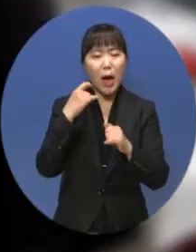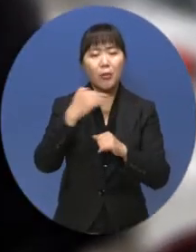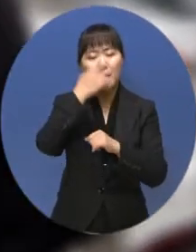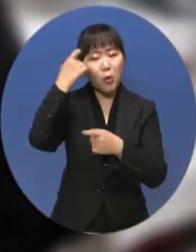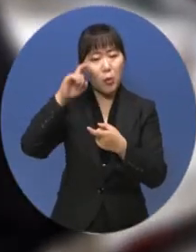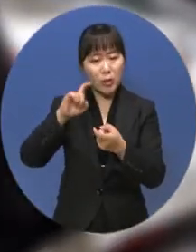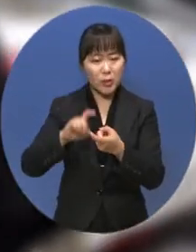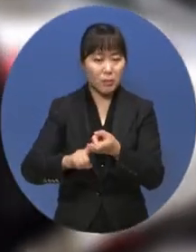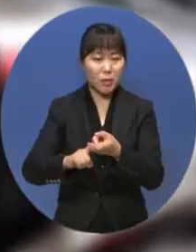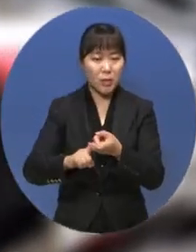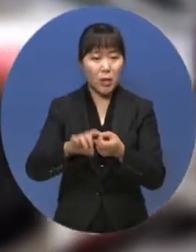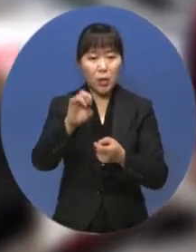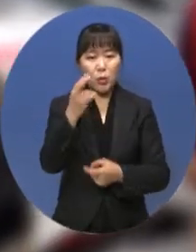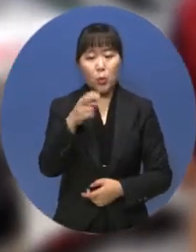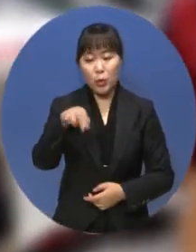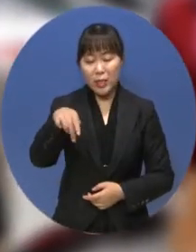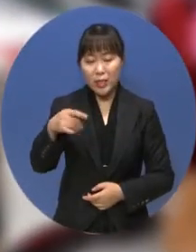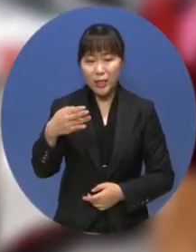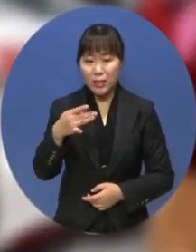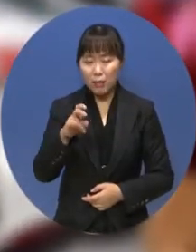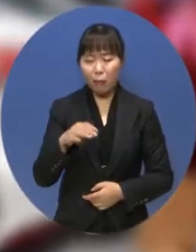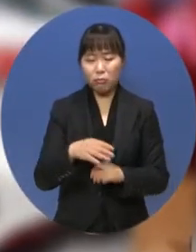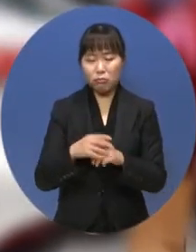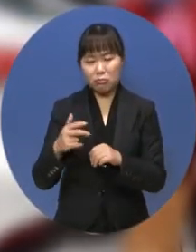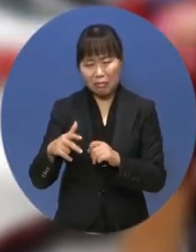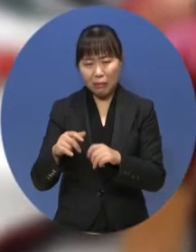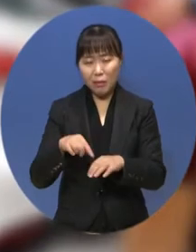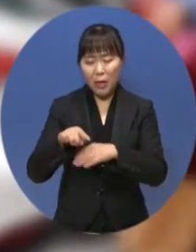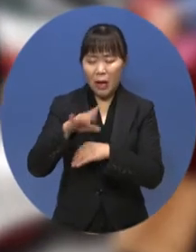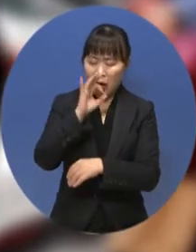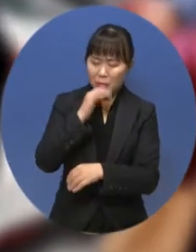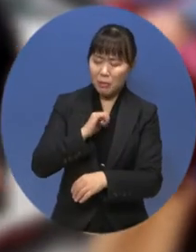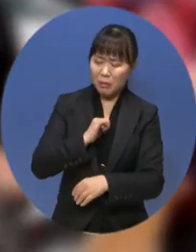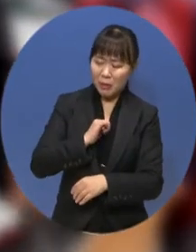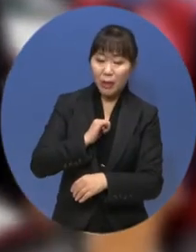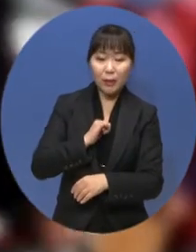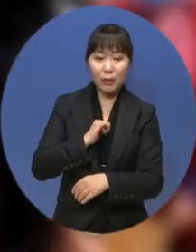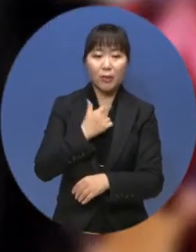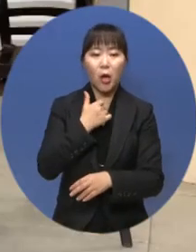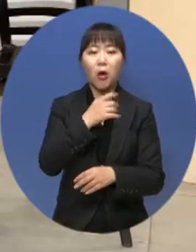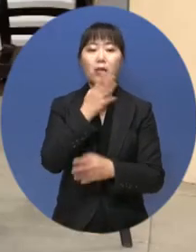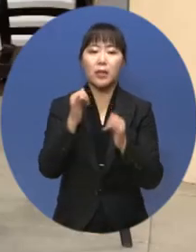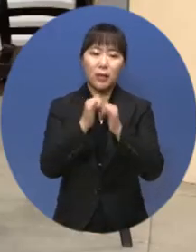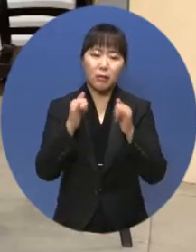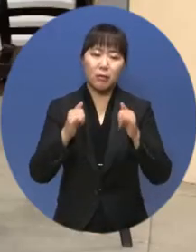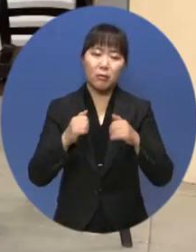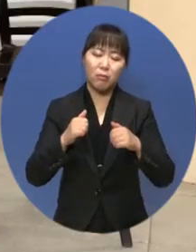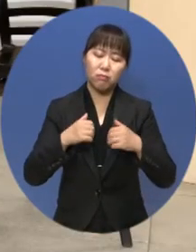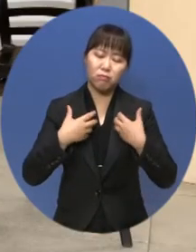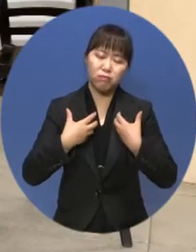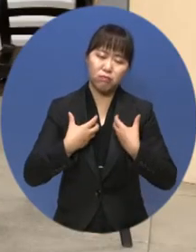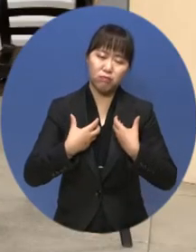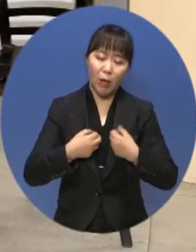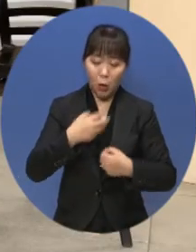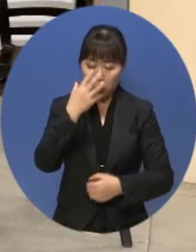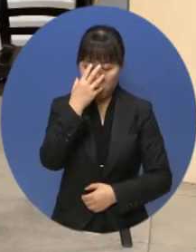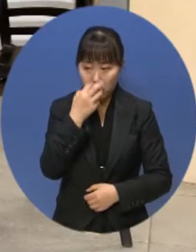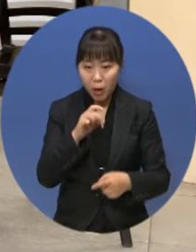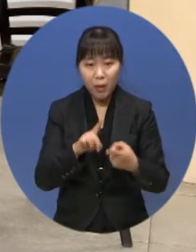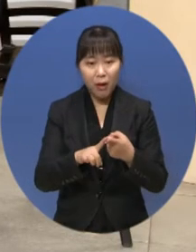관심이 요실금으로 외출조차도 꿈꾸지 못하던 어르신들의 상실감과